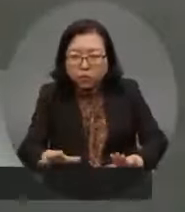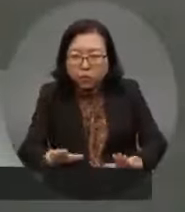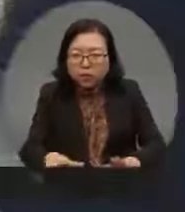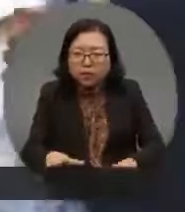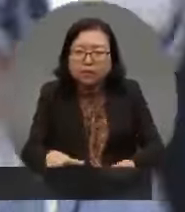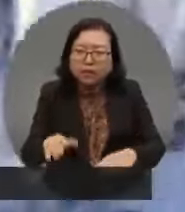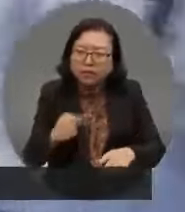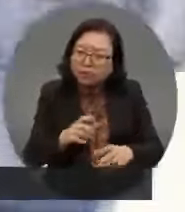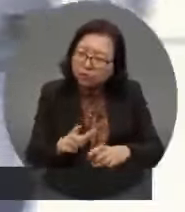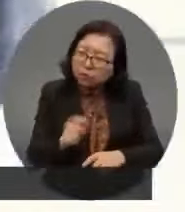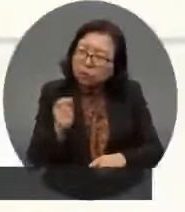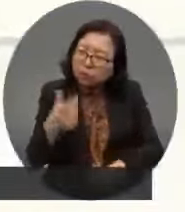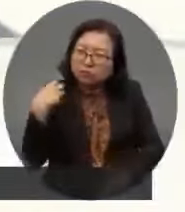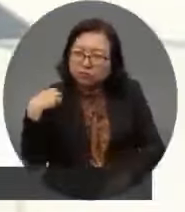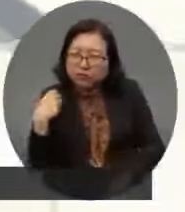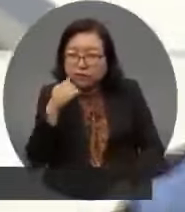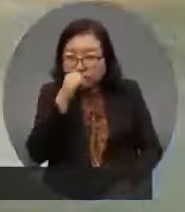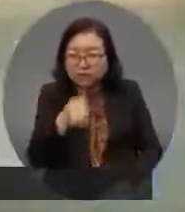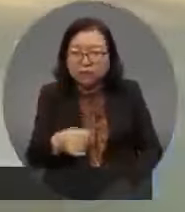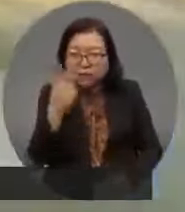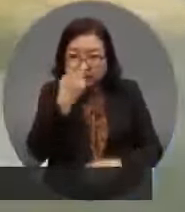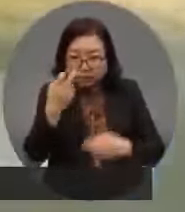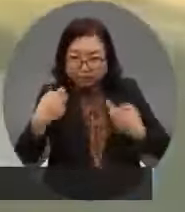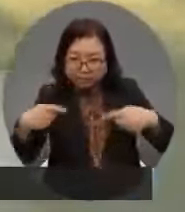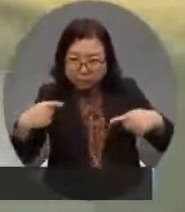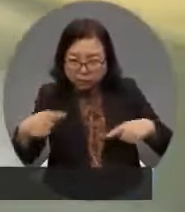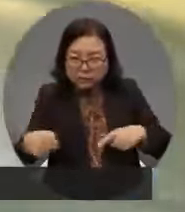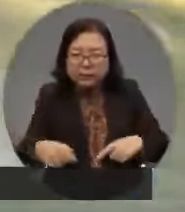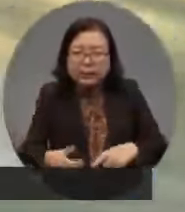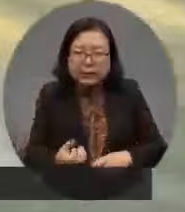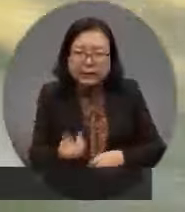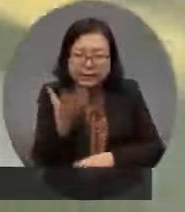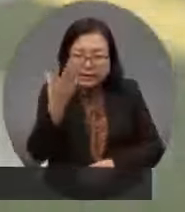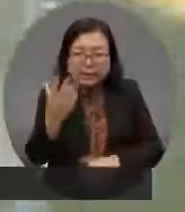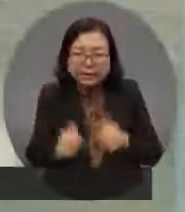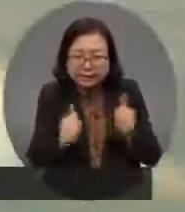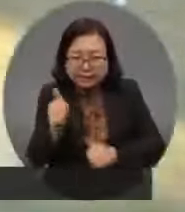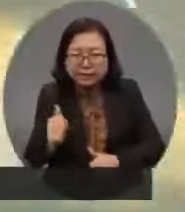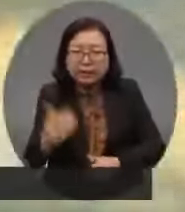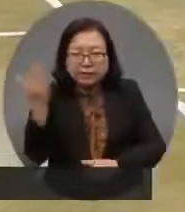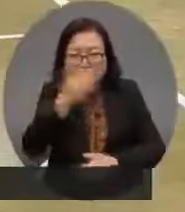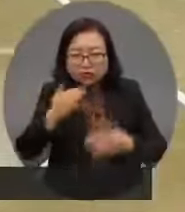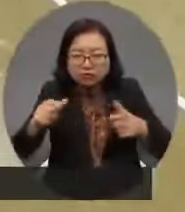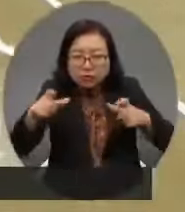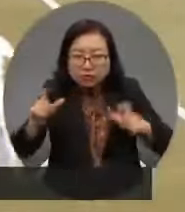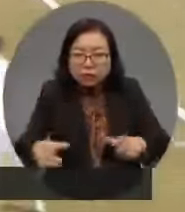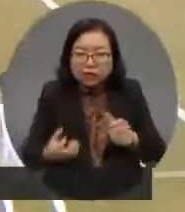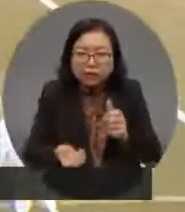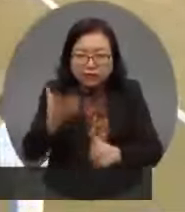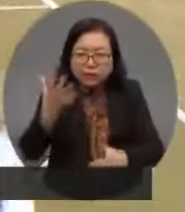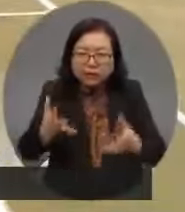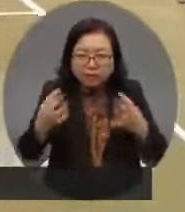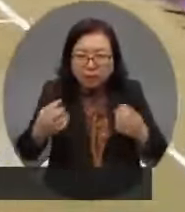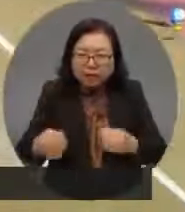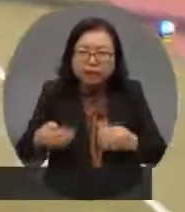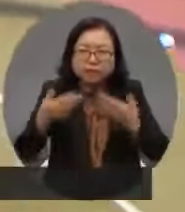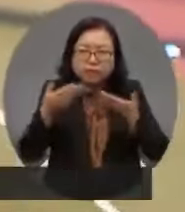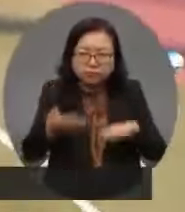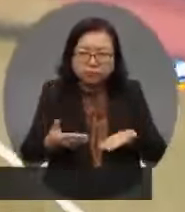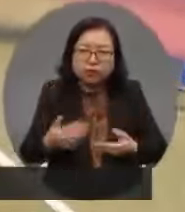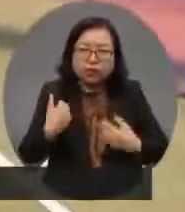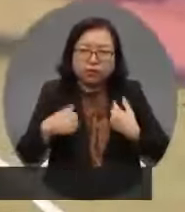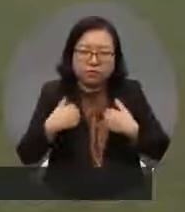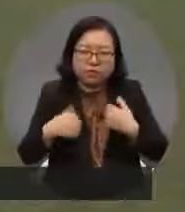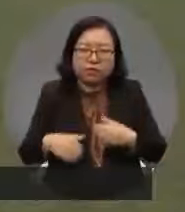없습니다. 최윤겸 감독은 지지 않는 경기, 홈에서의 승률을 더 높여 팬들에게 즐거움을 주겠다고 밝혔습니다.